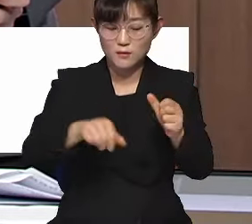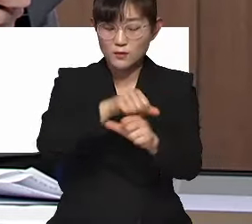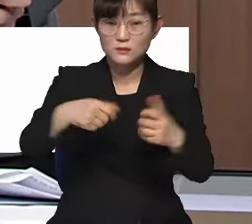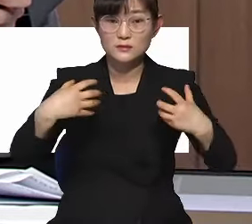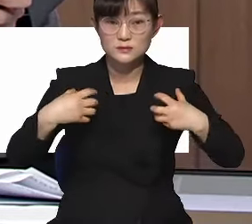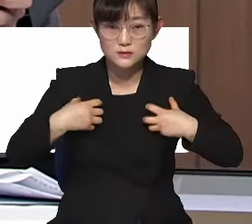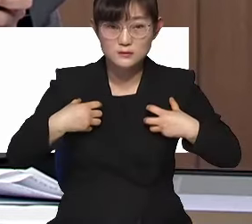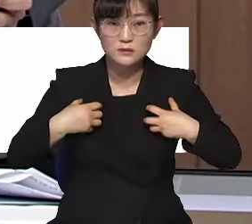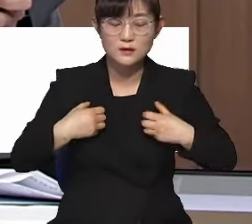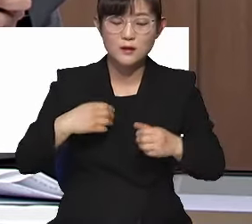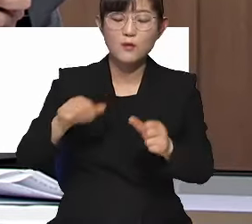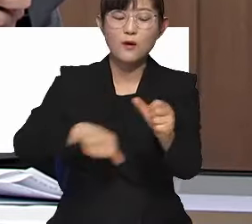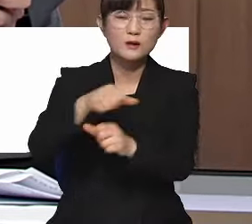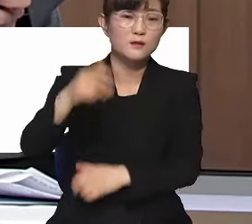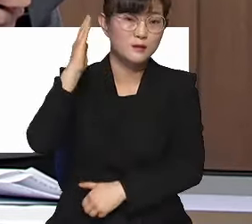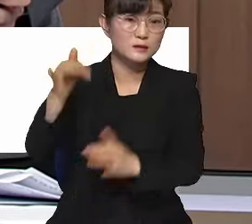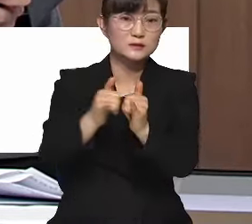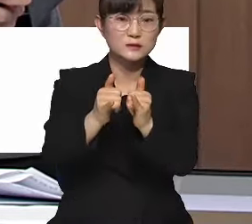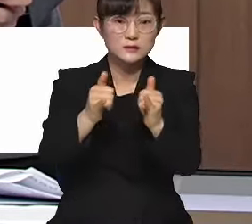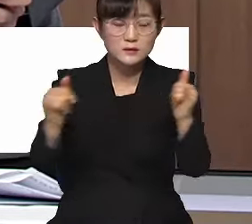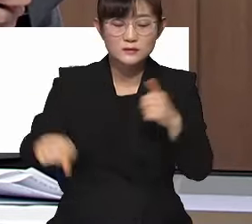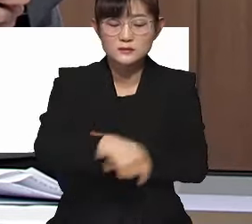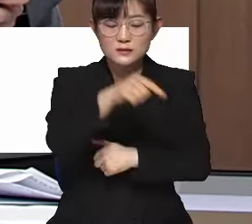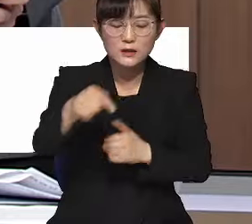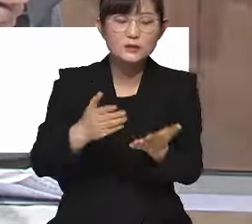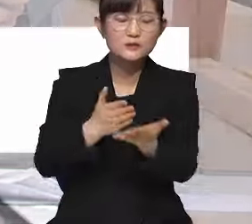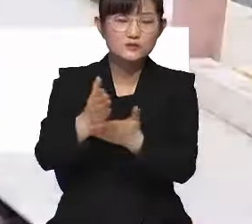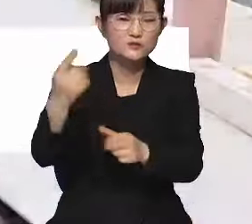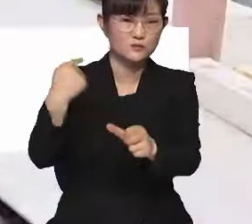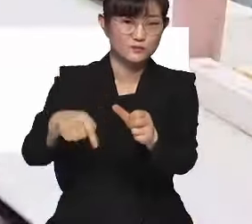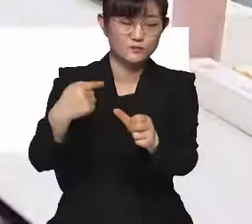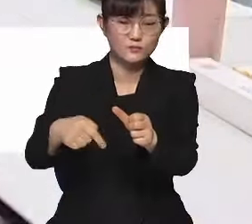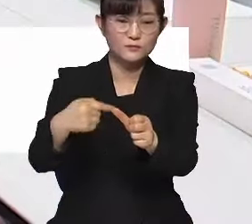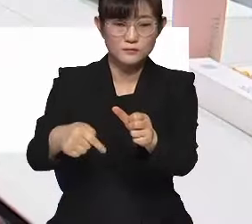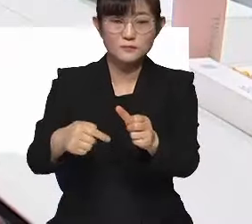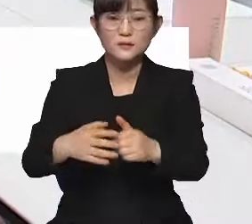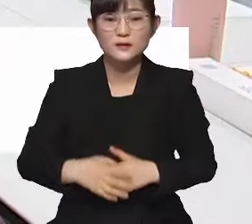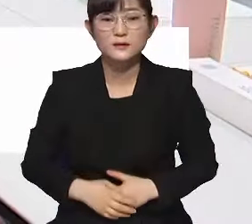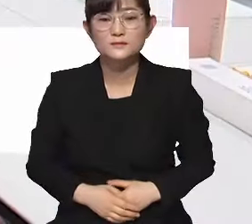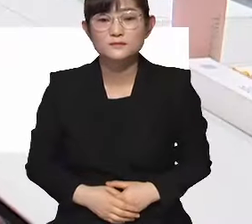환경 강사들을 상대로 기후 위기에 대응할 전문성을 기르는 교육을 했습니다.